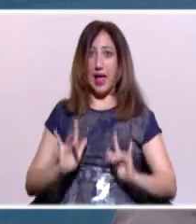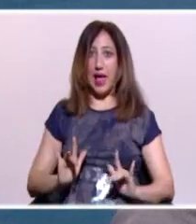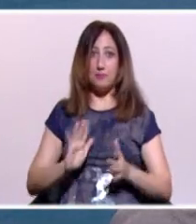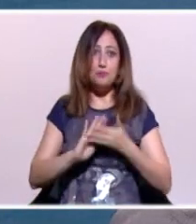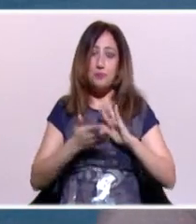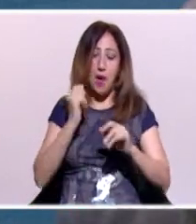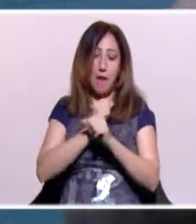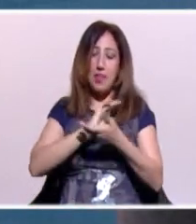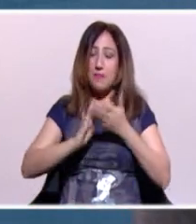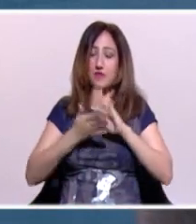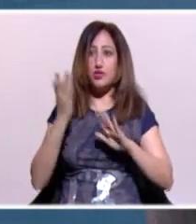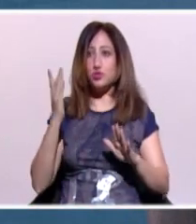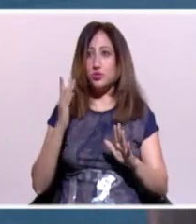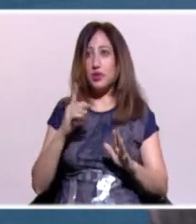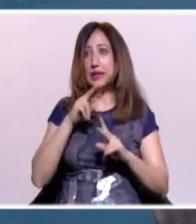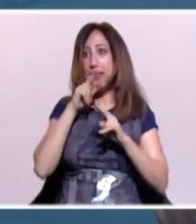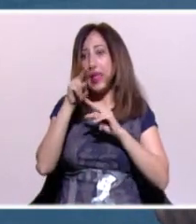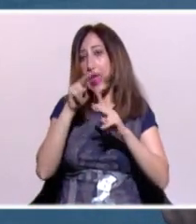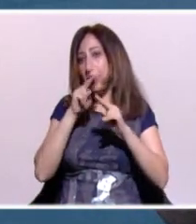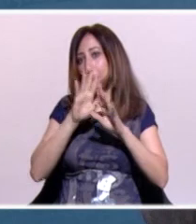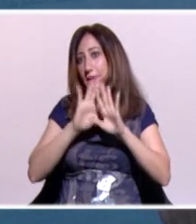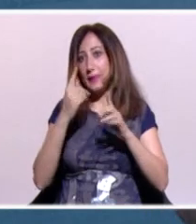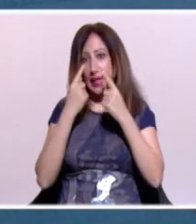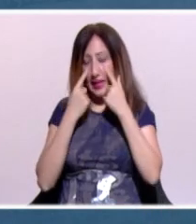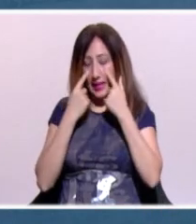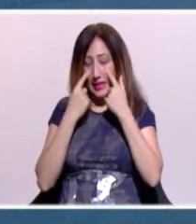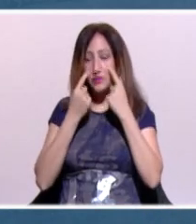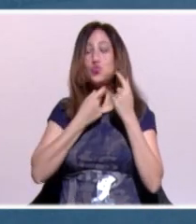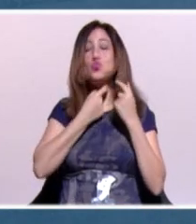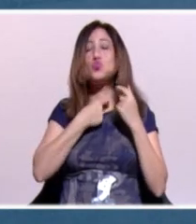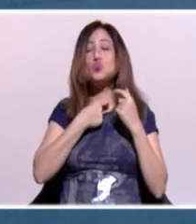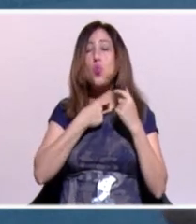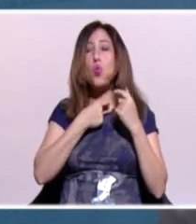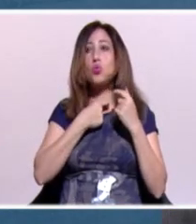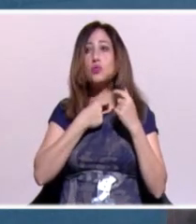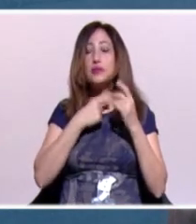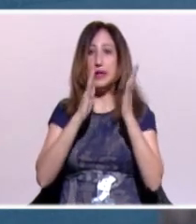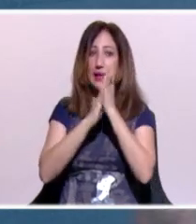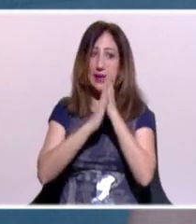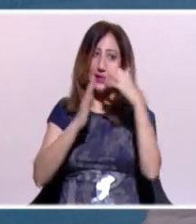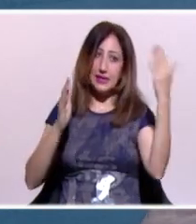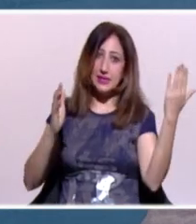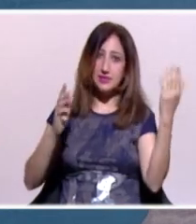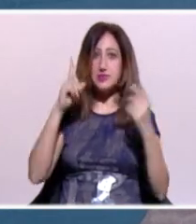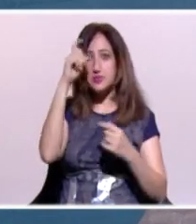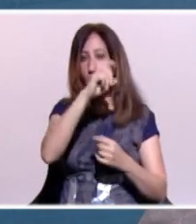بتعملش أي حاجة، كل الحكاية عبارة عن عينك، صوتك، حركة إيدك، الموضوع